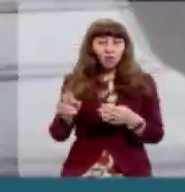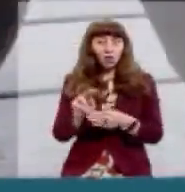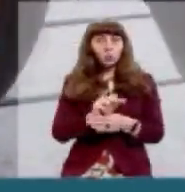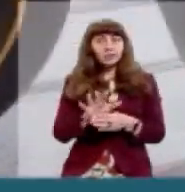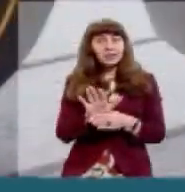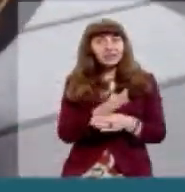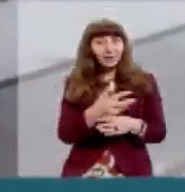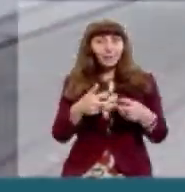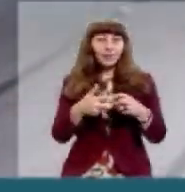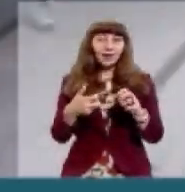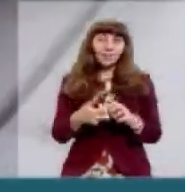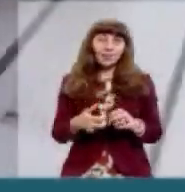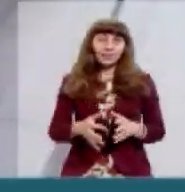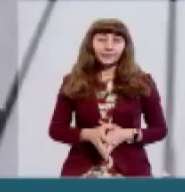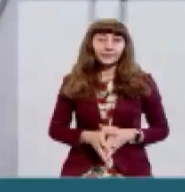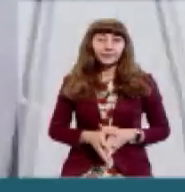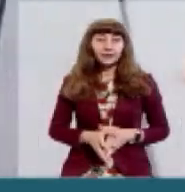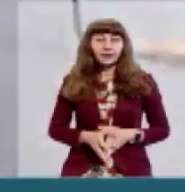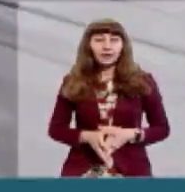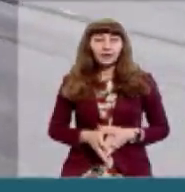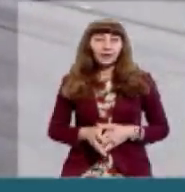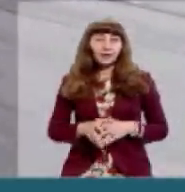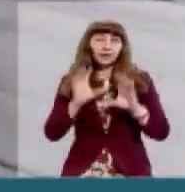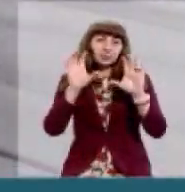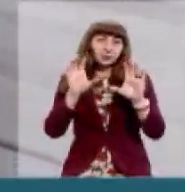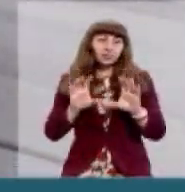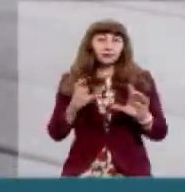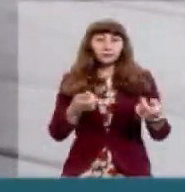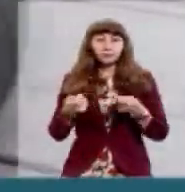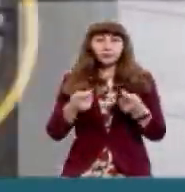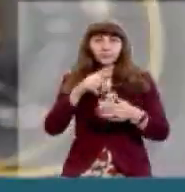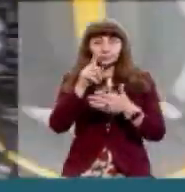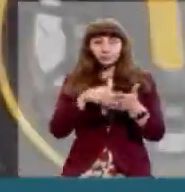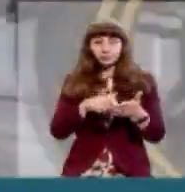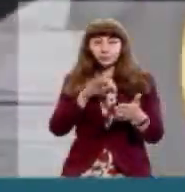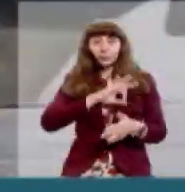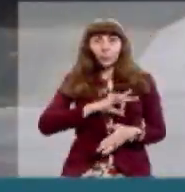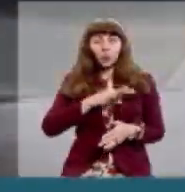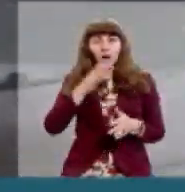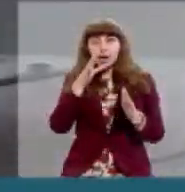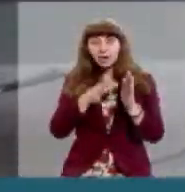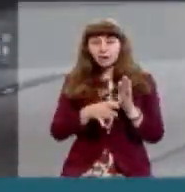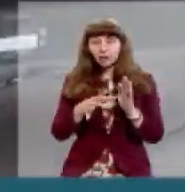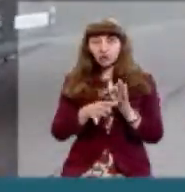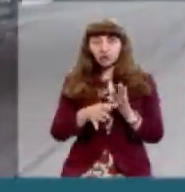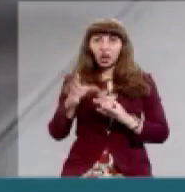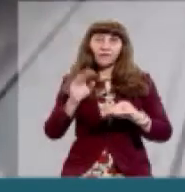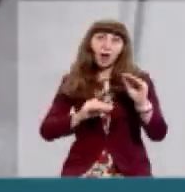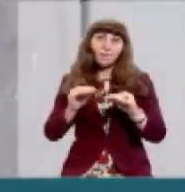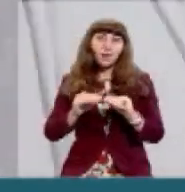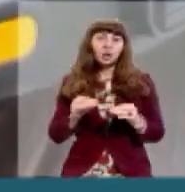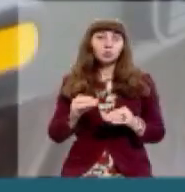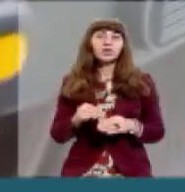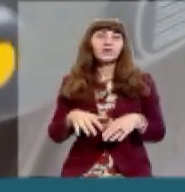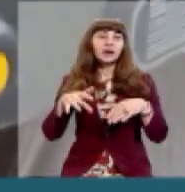устранение существующего правового пробела и введение законодательного регулирования вопросов эксплуатации малых электрических